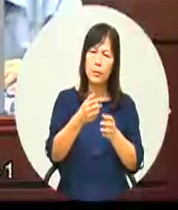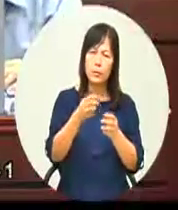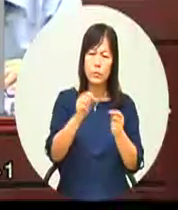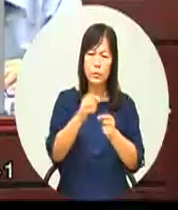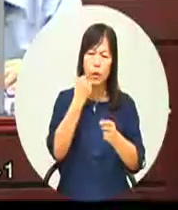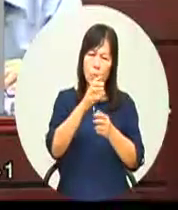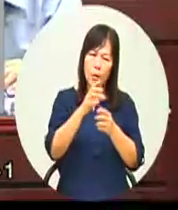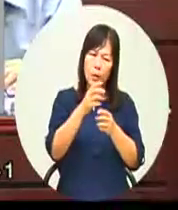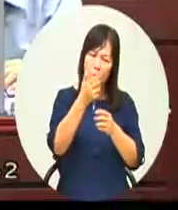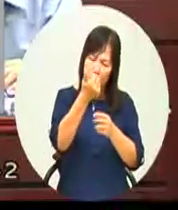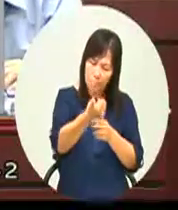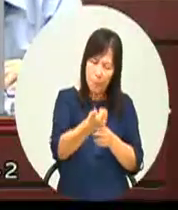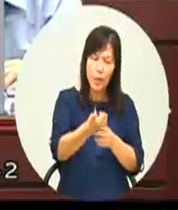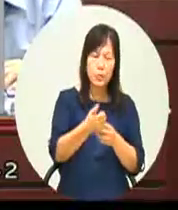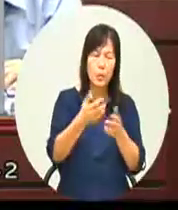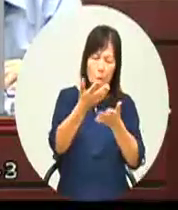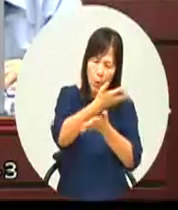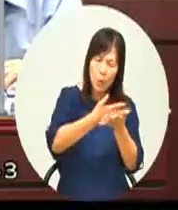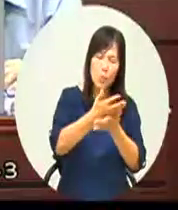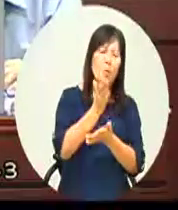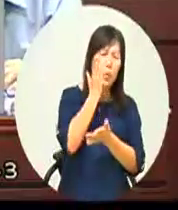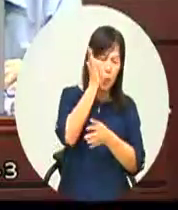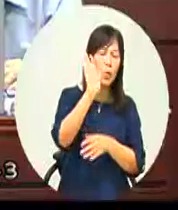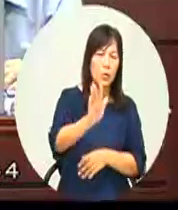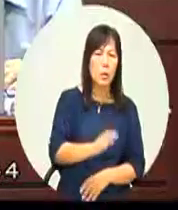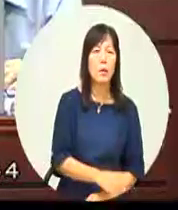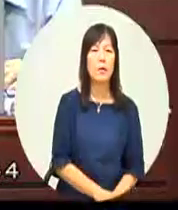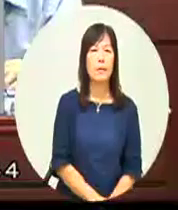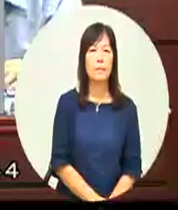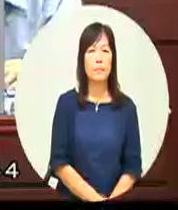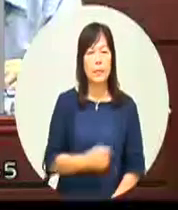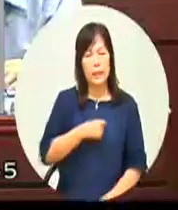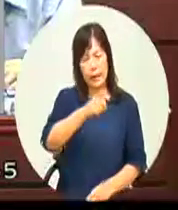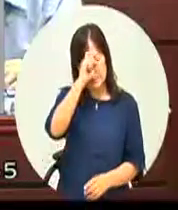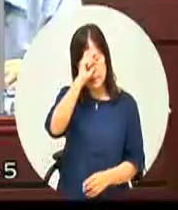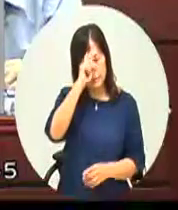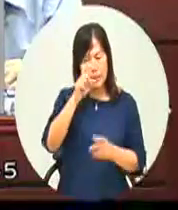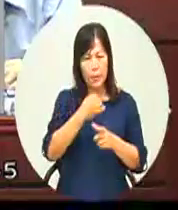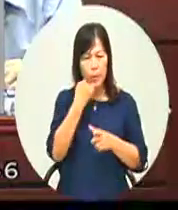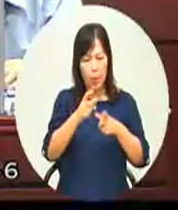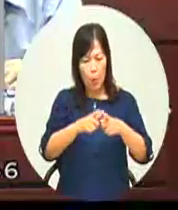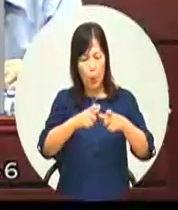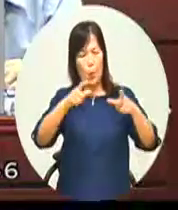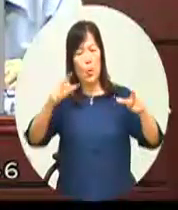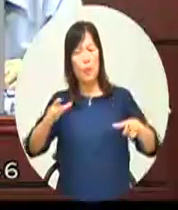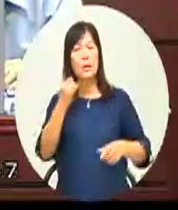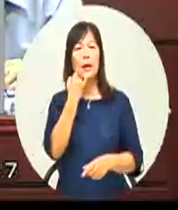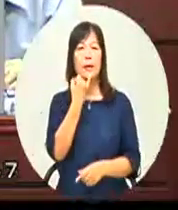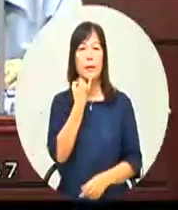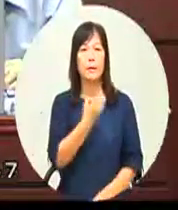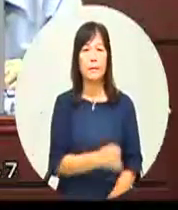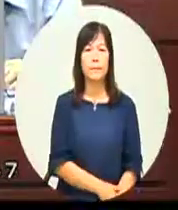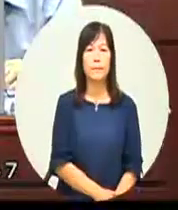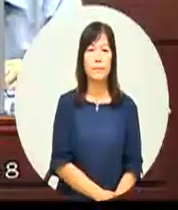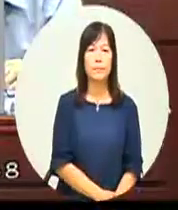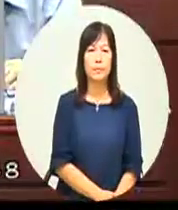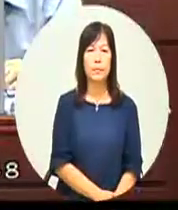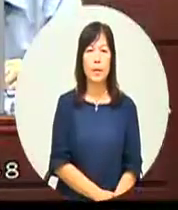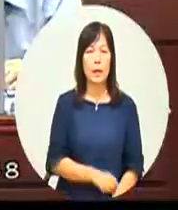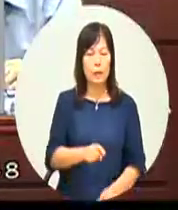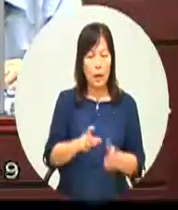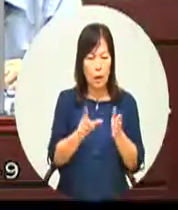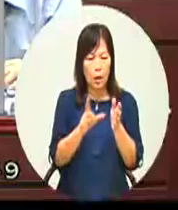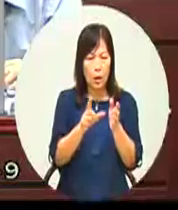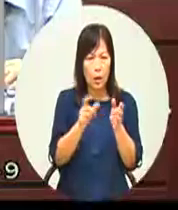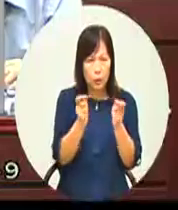保持一个很好的沟通的管道。我们希望能够再把这个层面扩大。那我们所说的那个短期